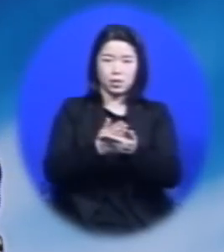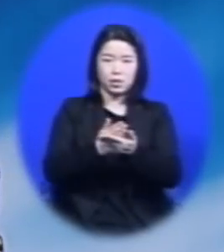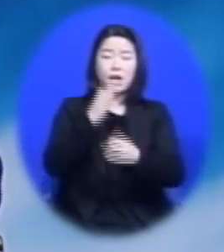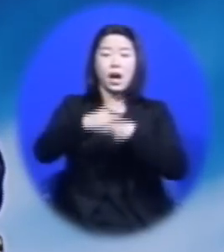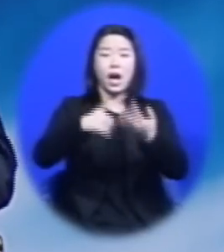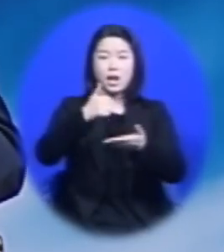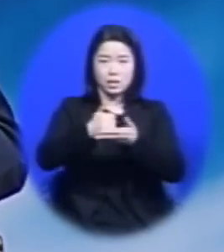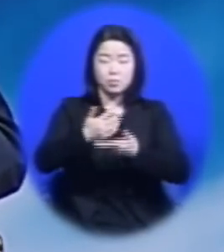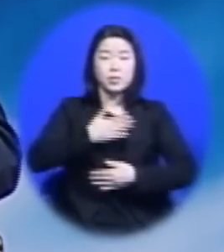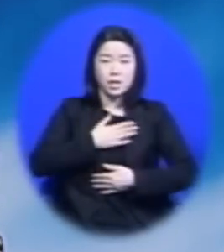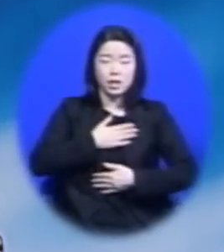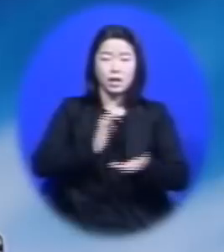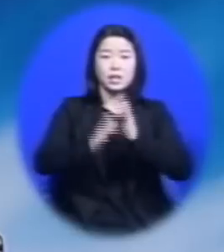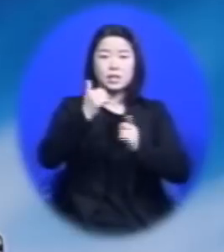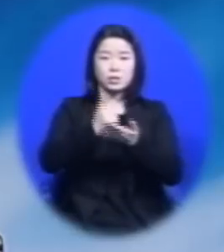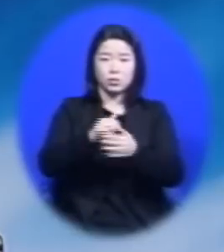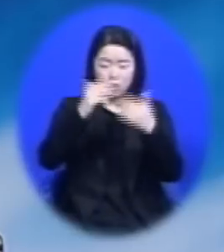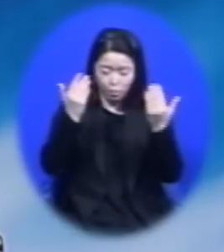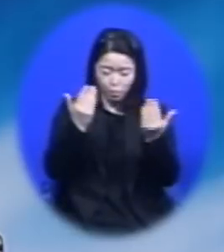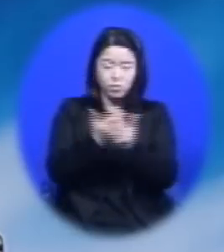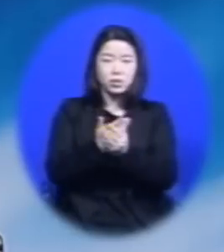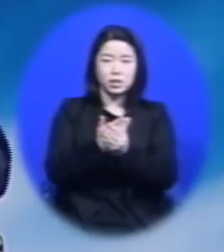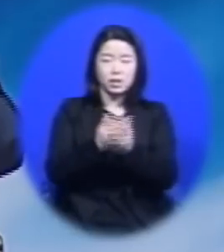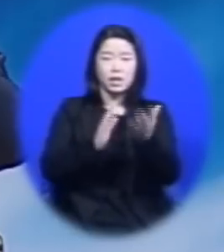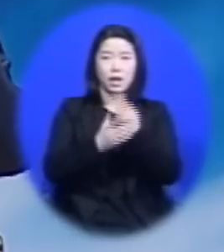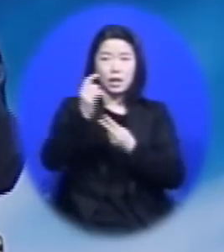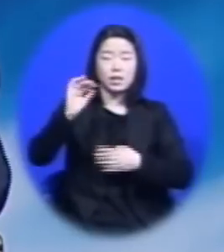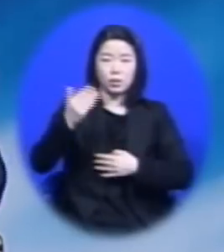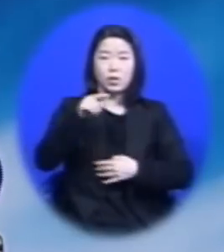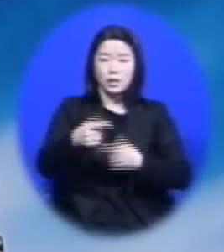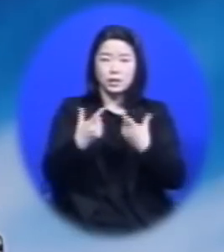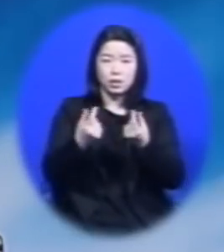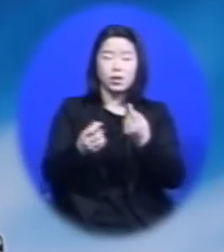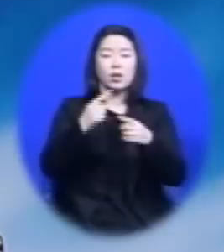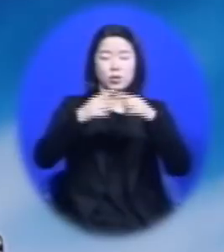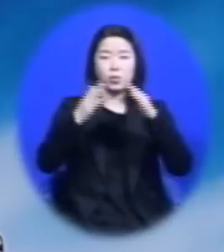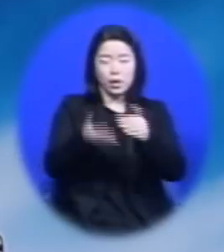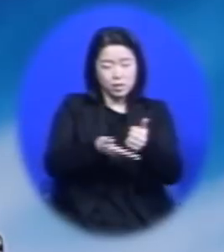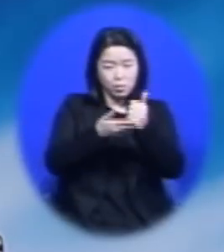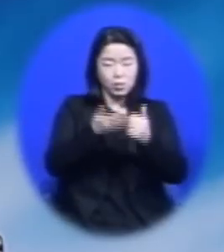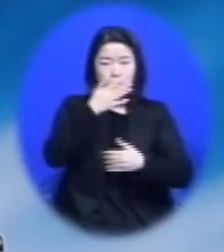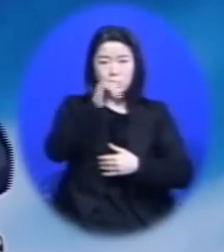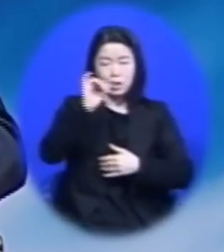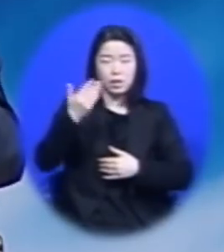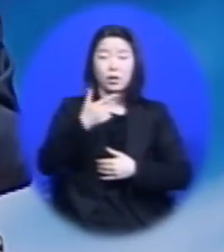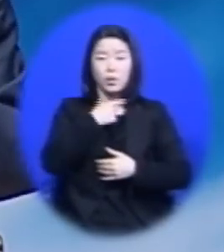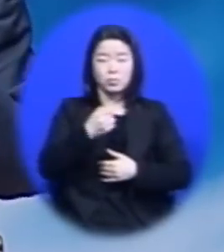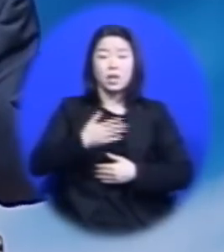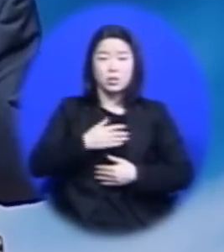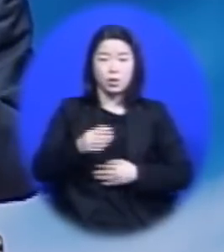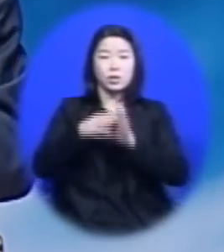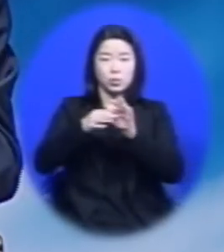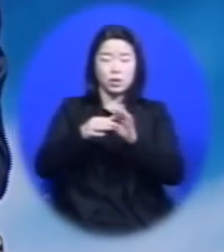하나님 제가 예수님과 온전히 하나 되고 그리고 그런 교회를 섬길 수 있게 되기를 원합니다 저를 통해서